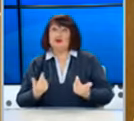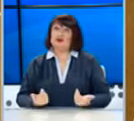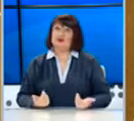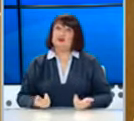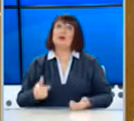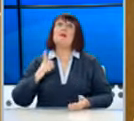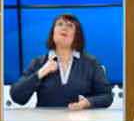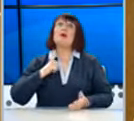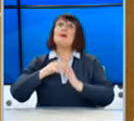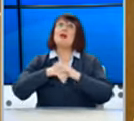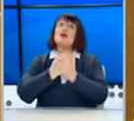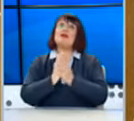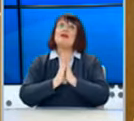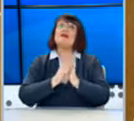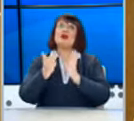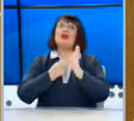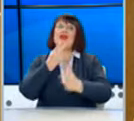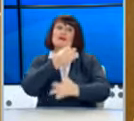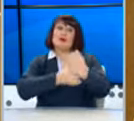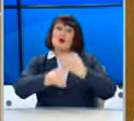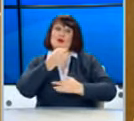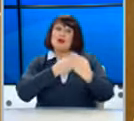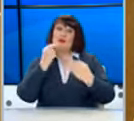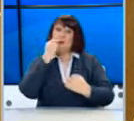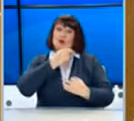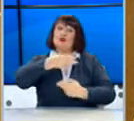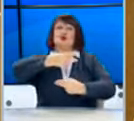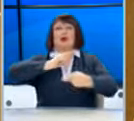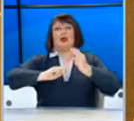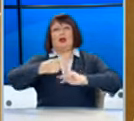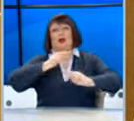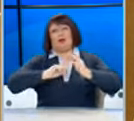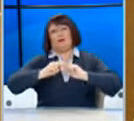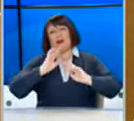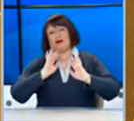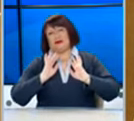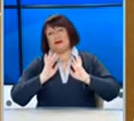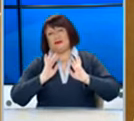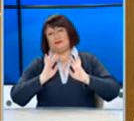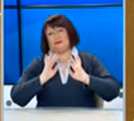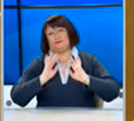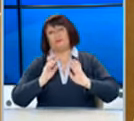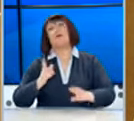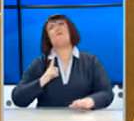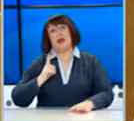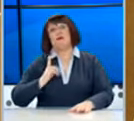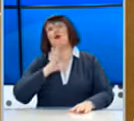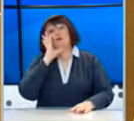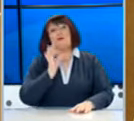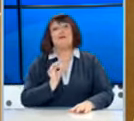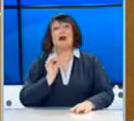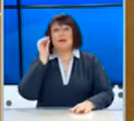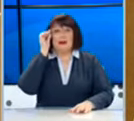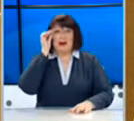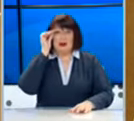Αναμένουμε με ενδιαφέρον την δευτερολογία του κύριου Μητσοτάκη. Πραγματικά